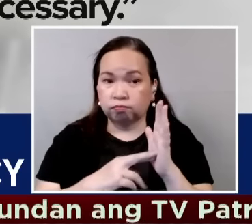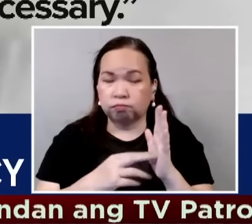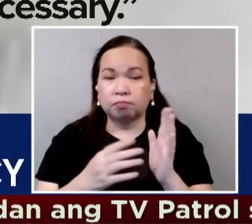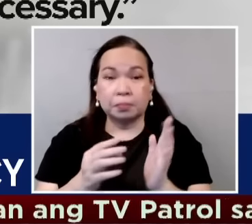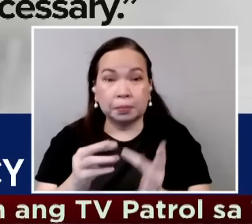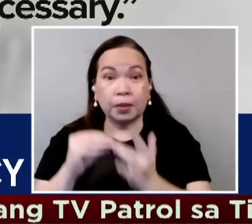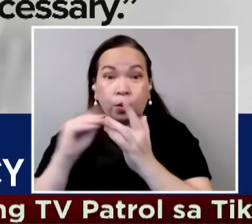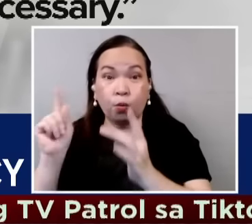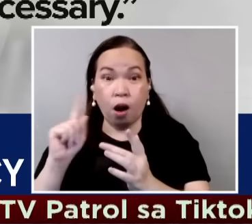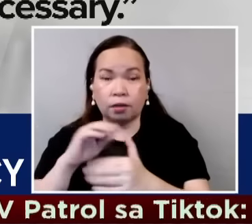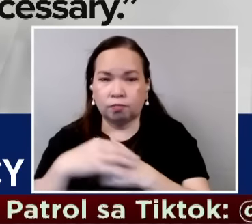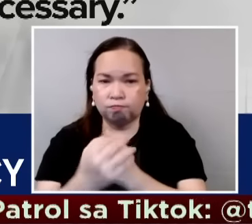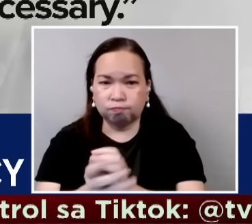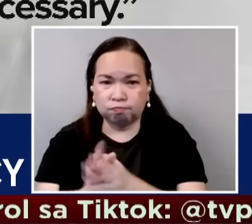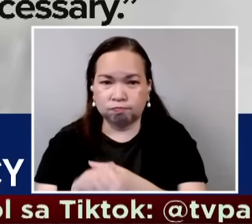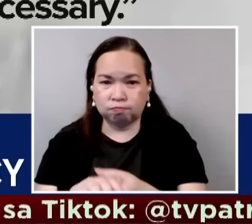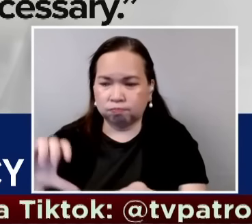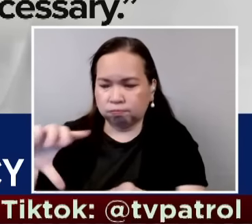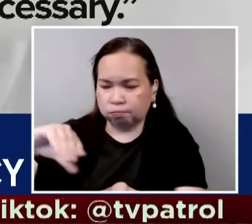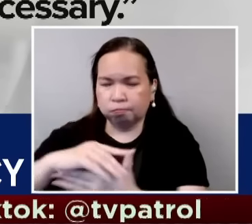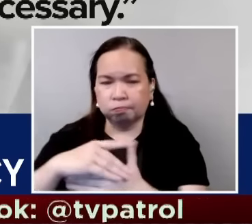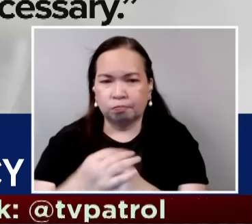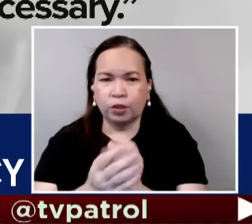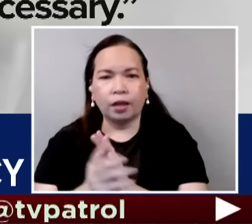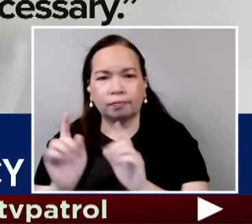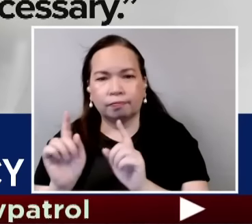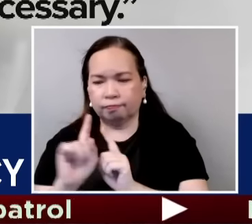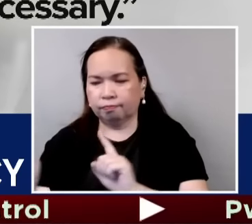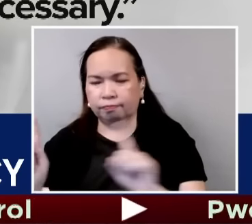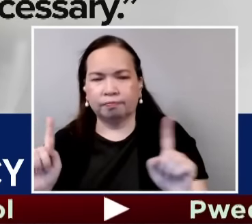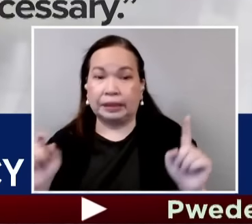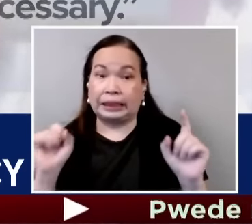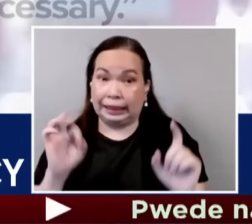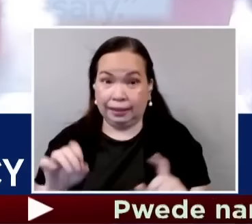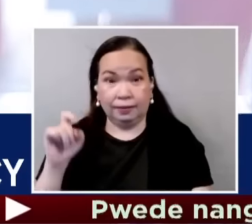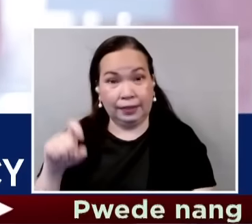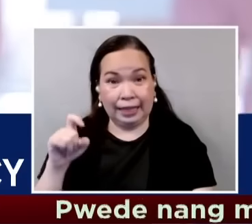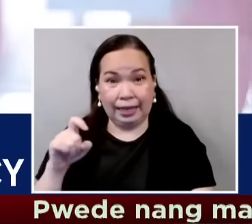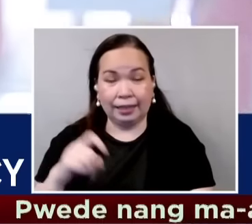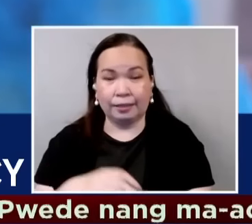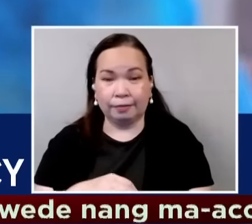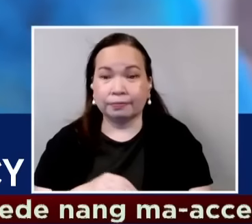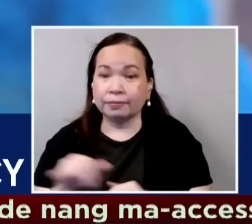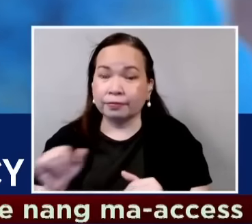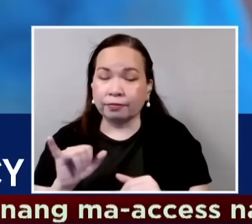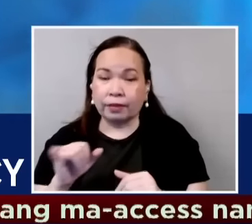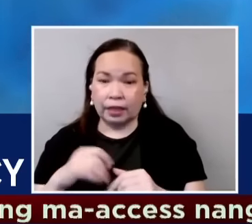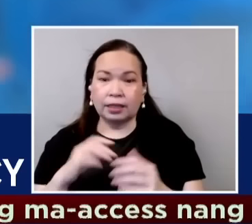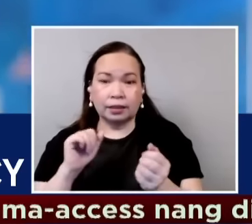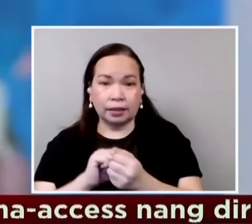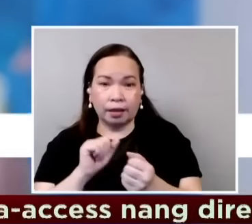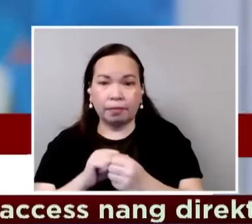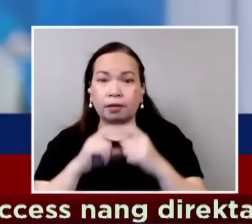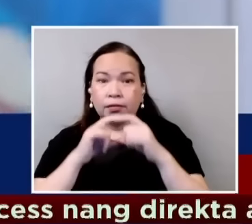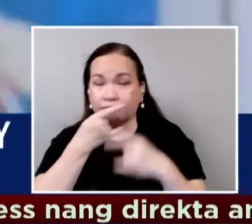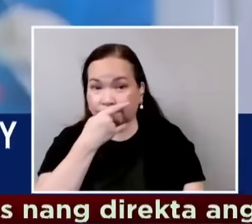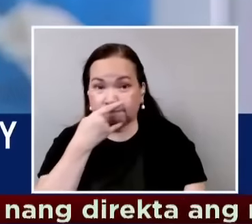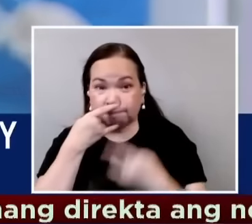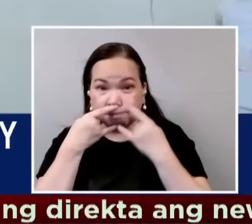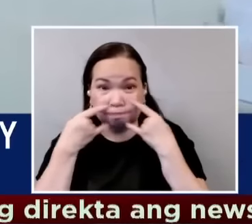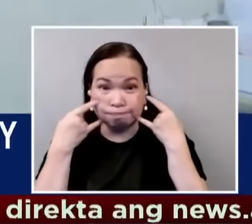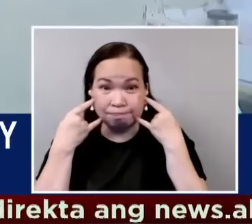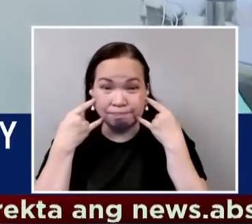kamay, pagdi-disinfect at physical distancing kung kinakailangan. At dahil kabilang din ang pagsusuot ng face mask sa mga